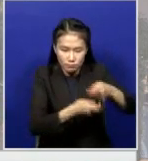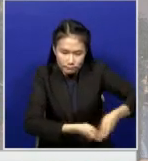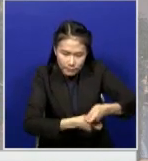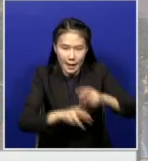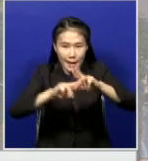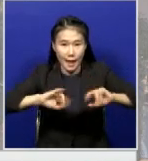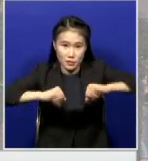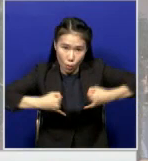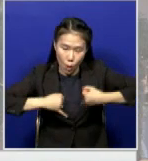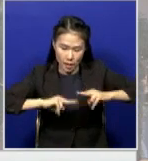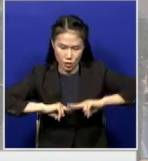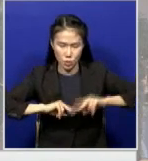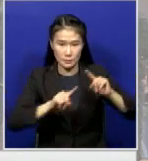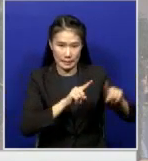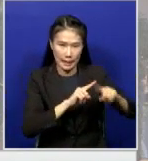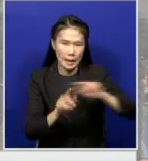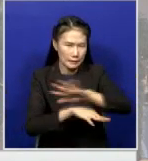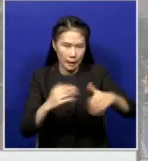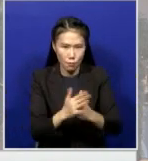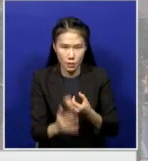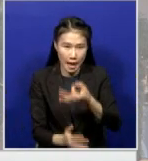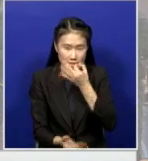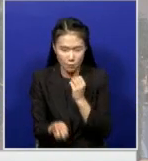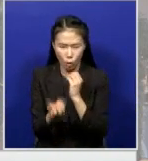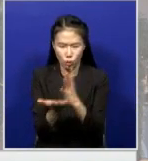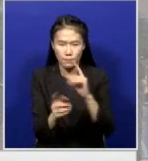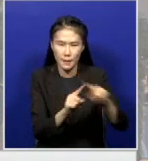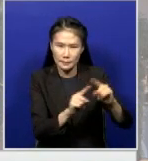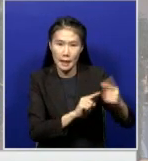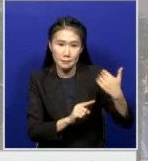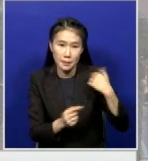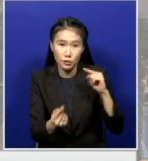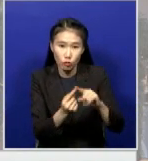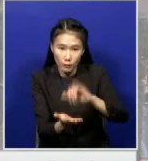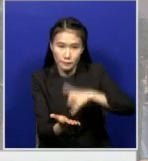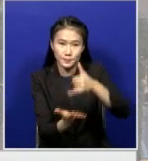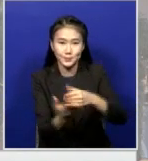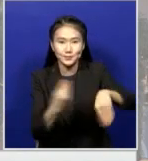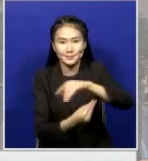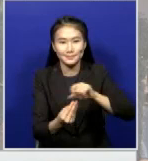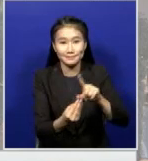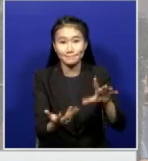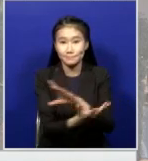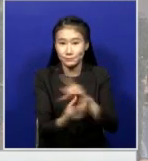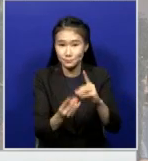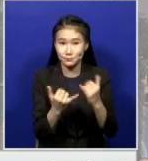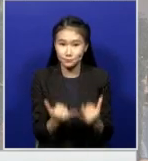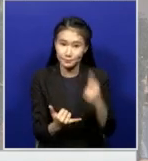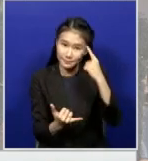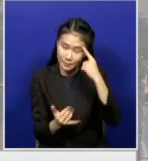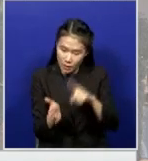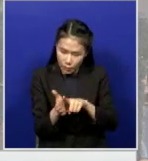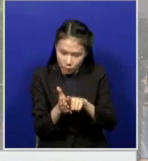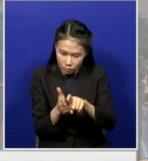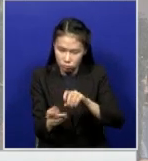การที่ได้รับผลกระทบในการประกอบอาชีพตลอดจนการฟื้นฟูสภาพเศรษฐกิจและสังคมภายหลังสถานการณ์แพร่ระบาด